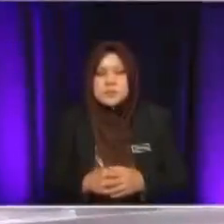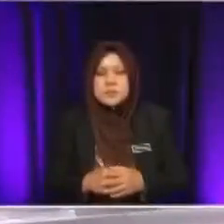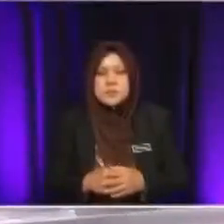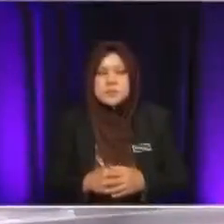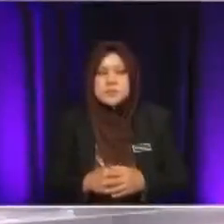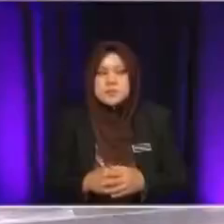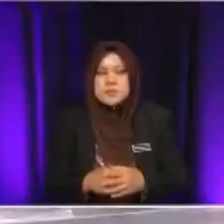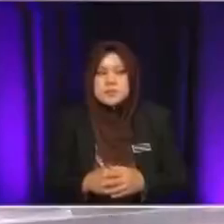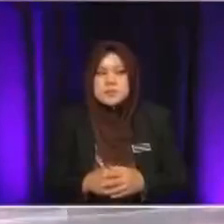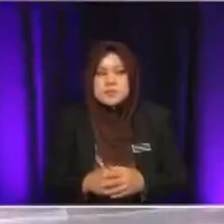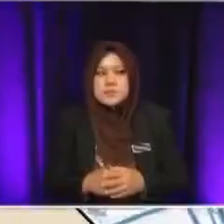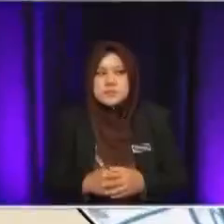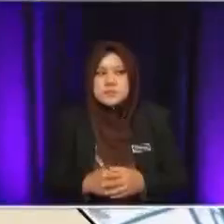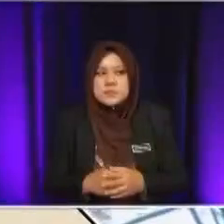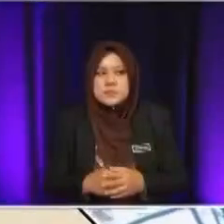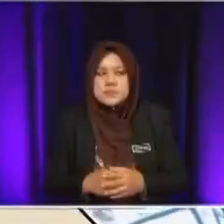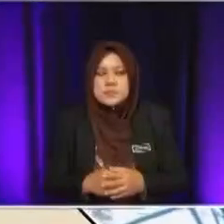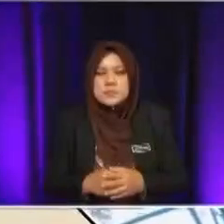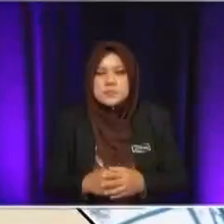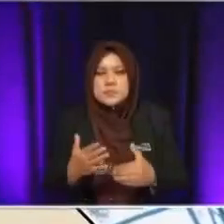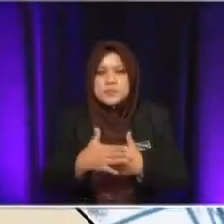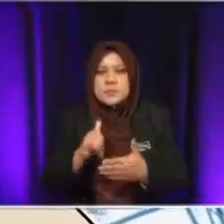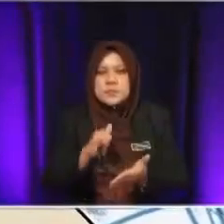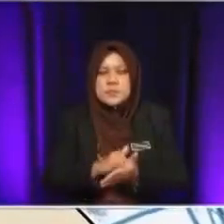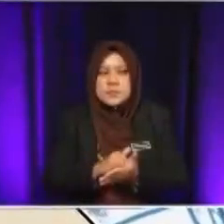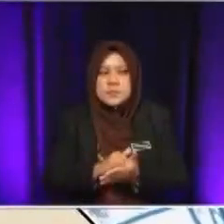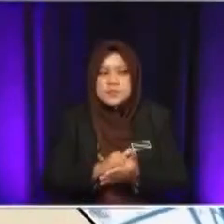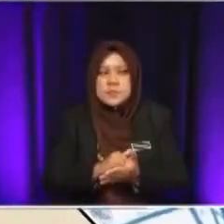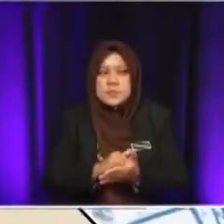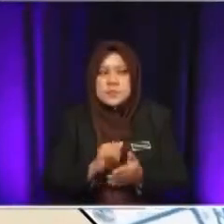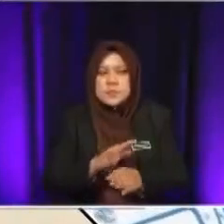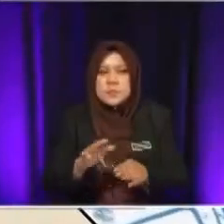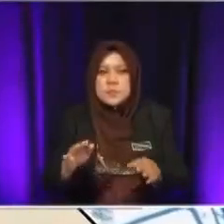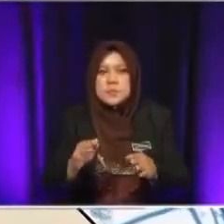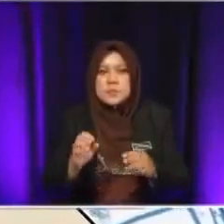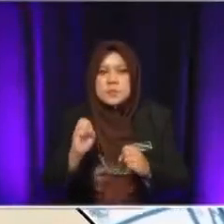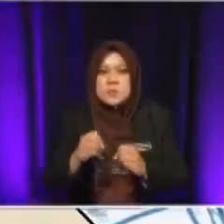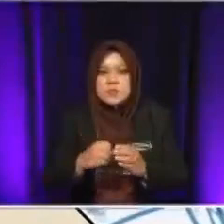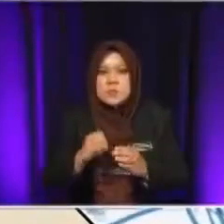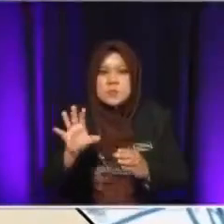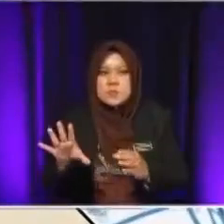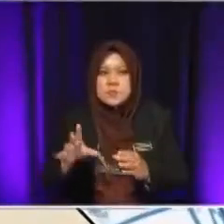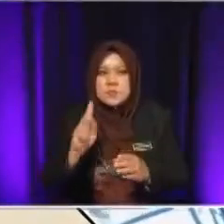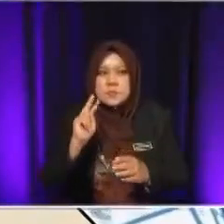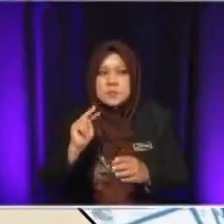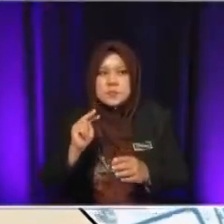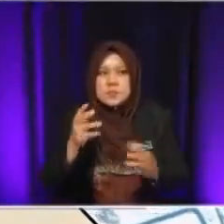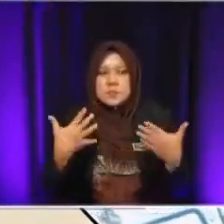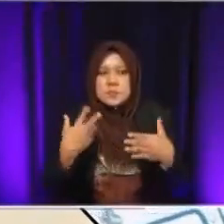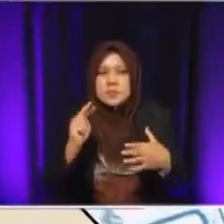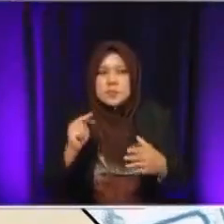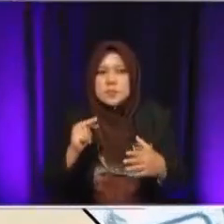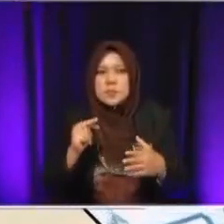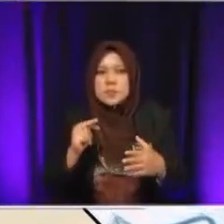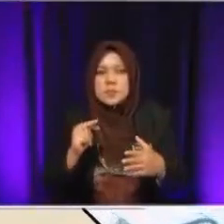Okey. Okey. Okey, pastikan masa pasang jangan salur ni tertanggal daripada pam air sebab nanti takut pam air